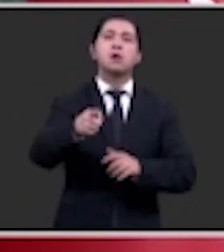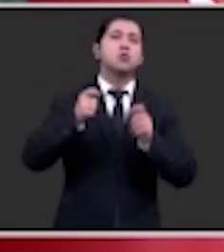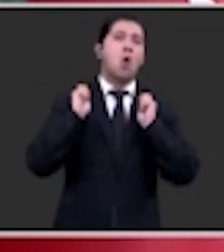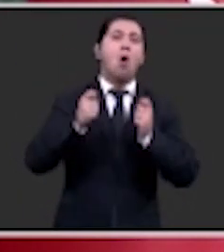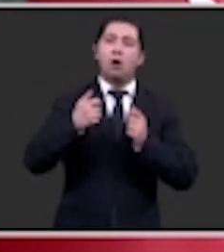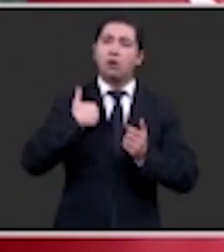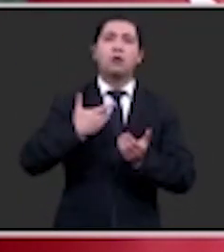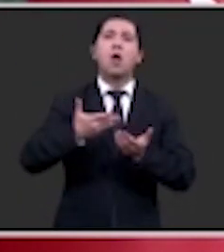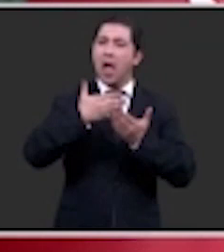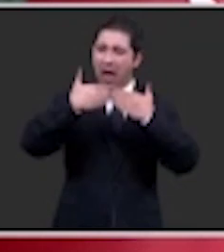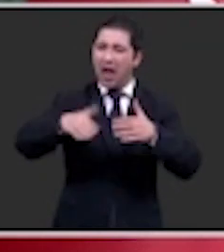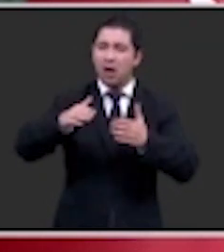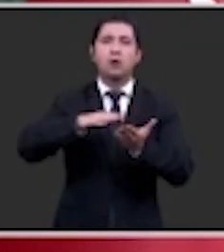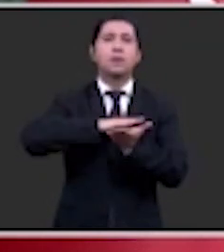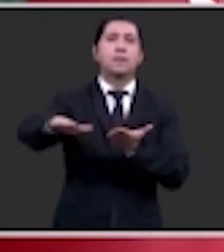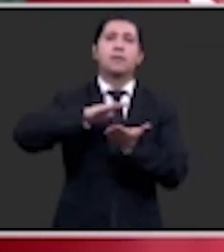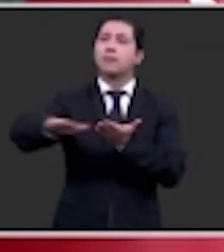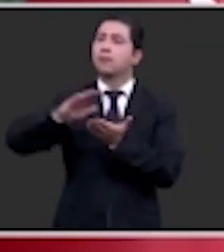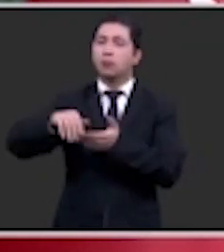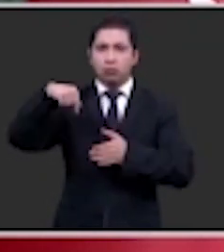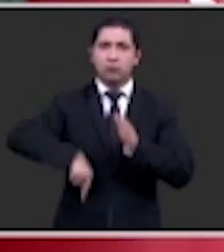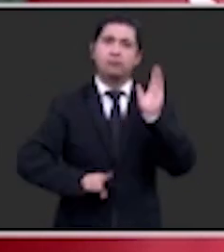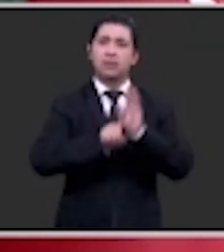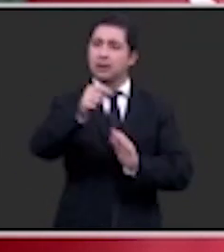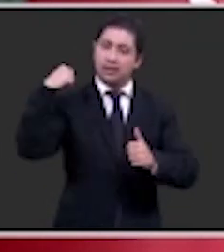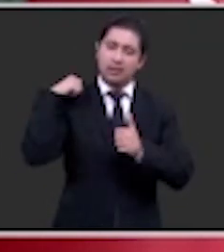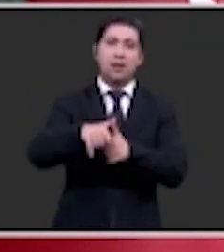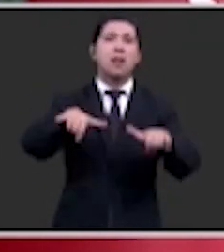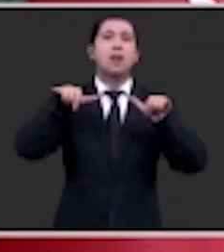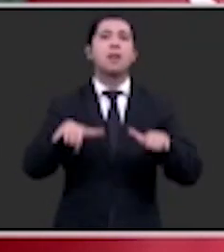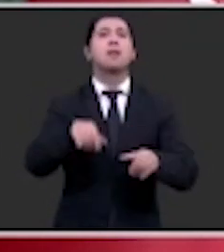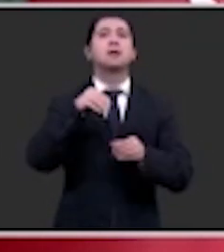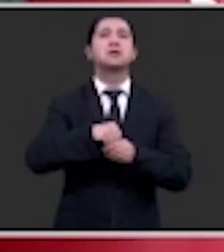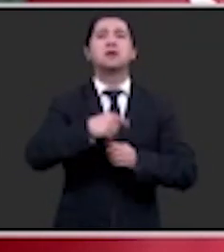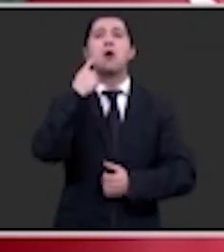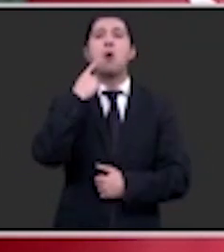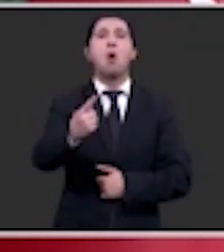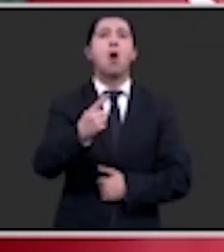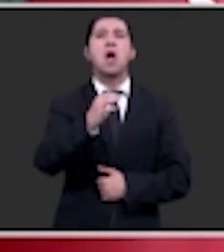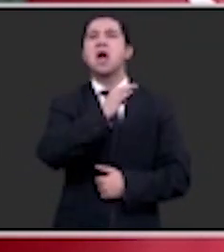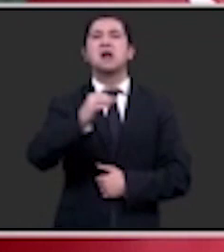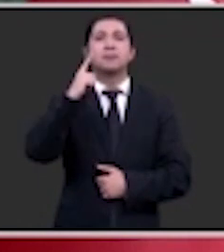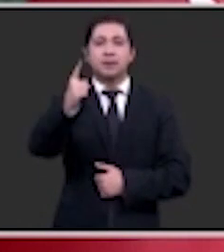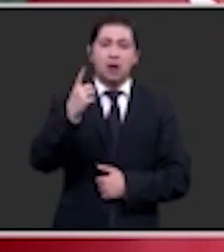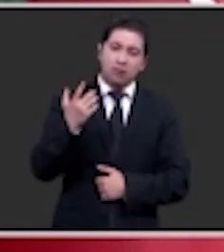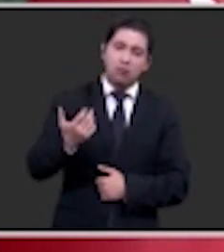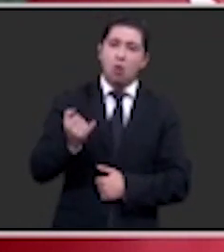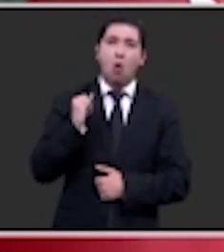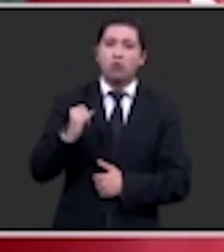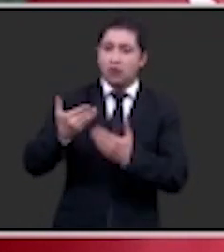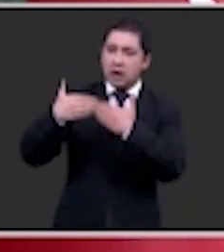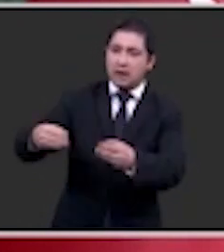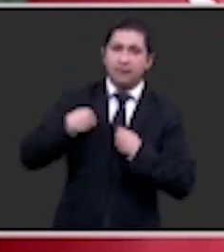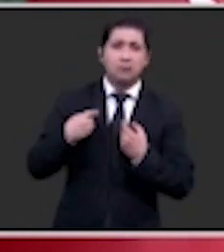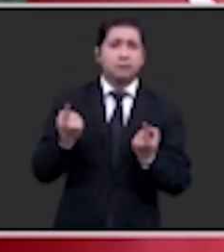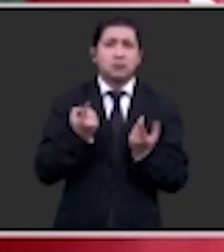engeli açtık aynı başarıyı Bugün de yakalamamızın önünde hiçbir mani bulunmuyor